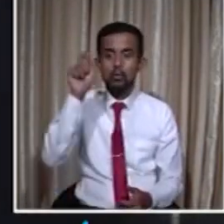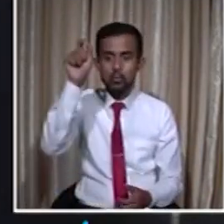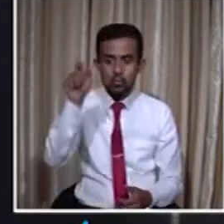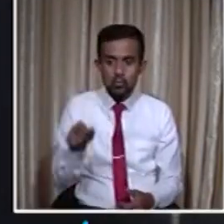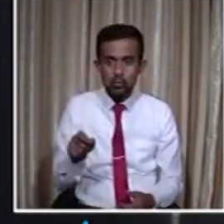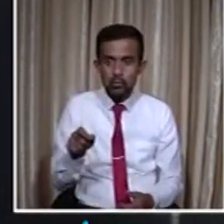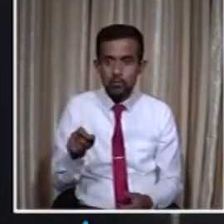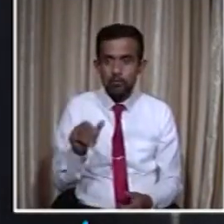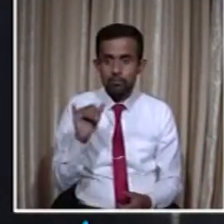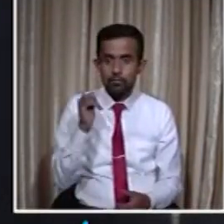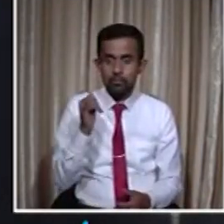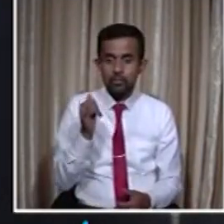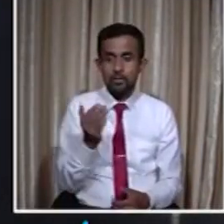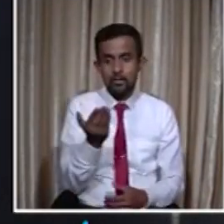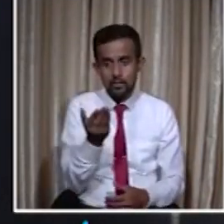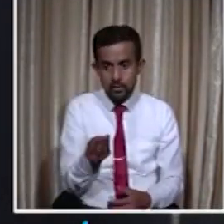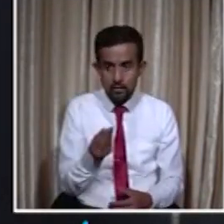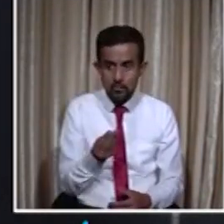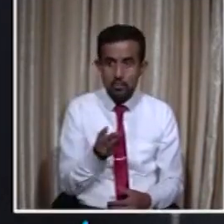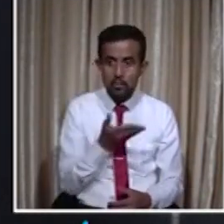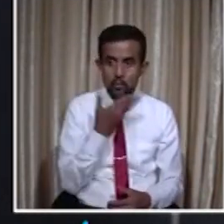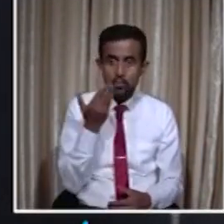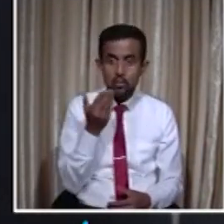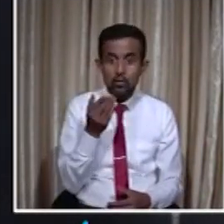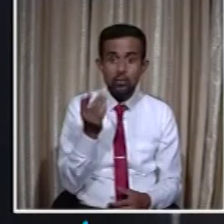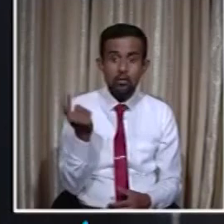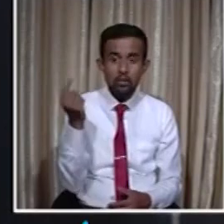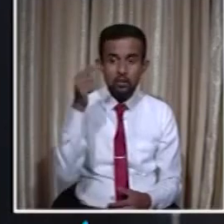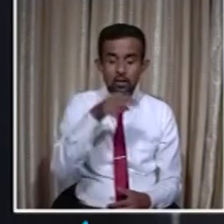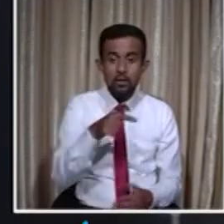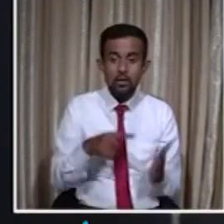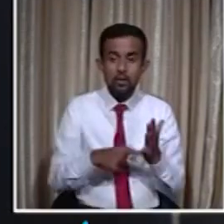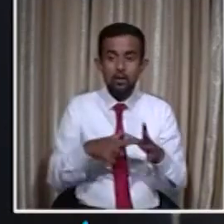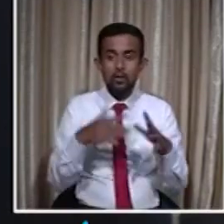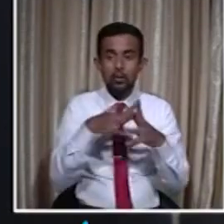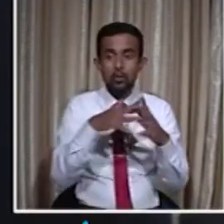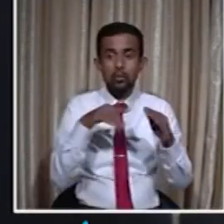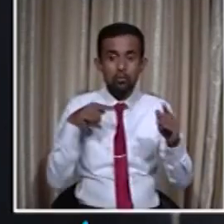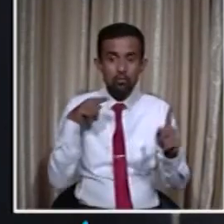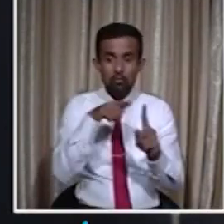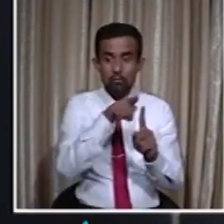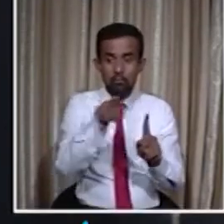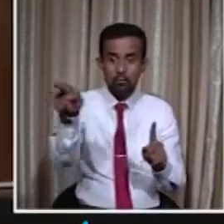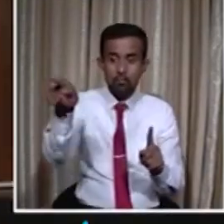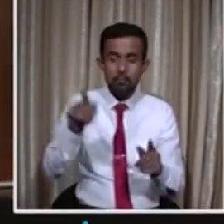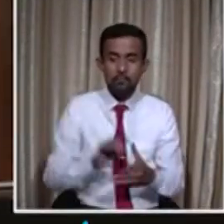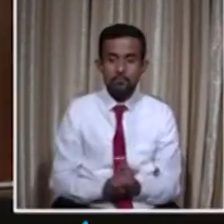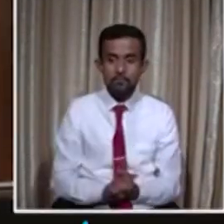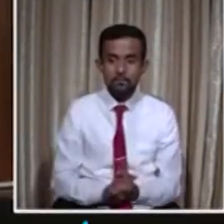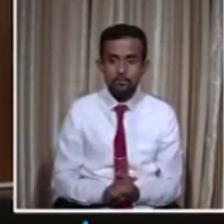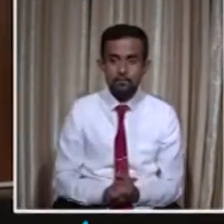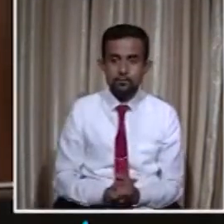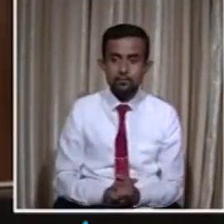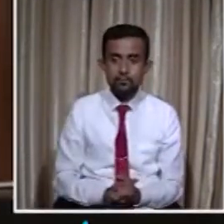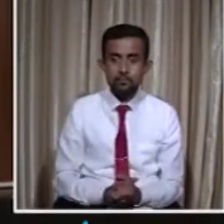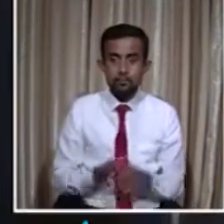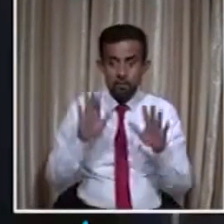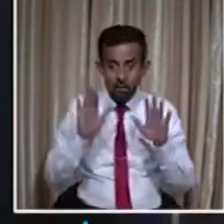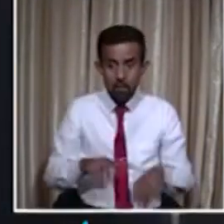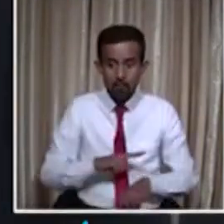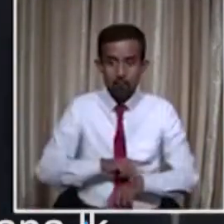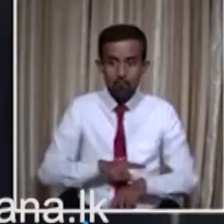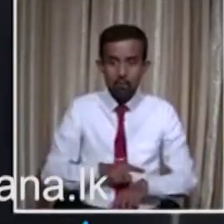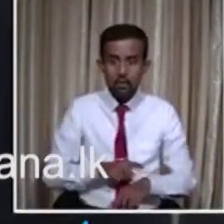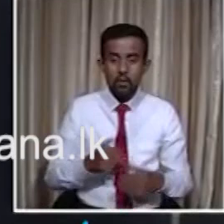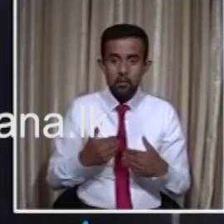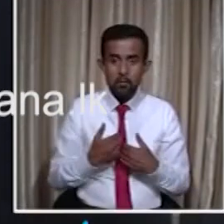අග්‍රවිනිශ්චකාරතුමාට යම් කිසි දෙයක් ඉල්ලන්න තියෙනවා නම් එතුමා යන්න ඕන නීතිපතිවරයා යටතේ. මන්ත්‍රීතුමා අවසන් විනාඩිය යන්න. ඔව්, අවසන් විනාඩිය වුණත්